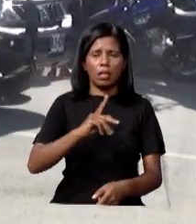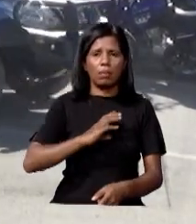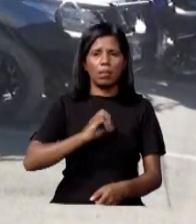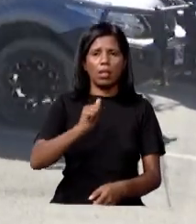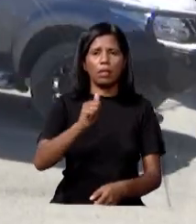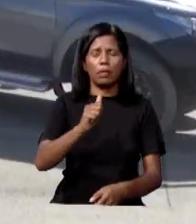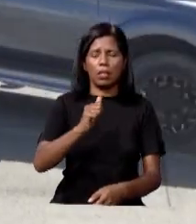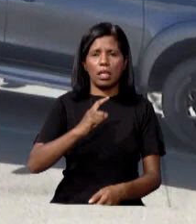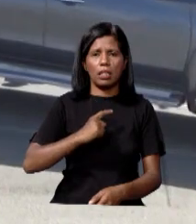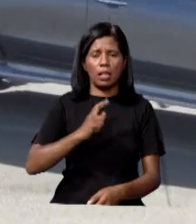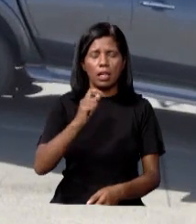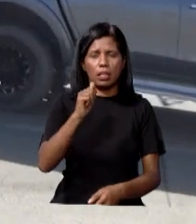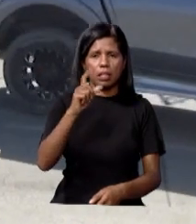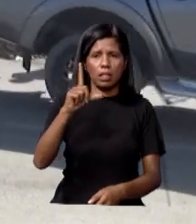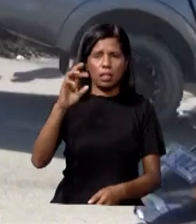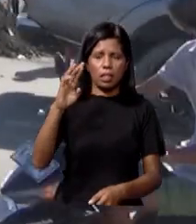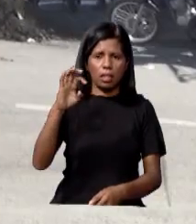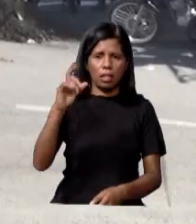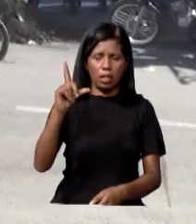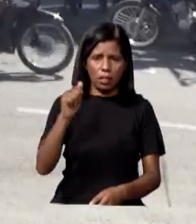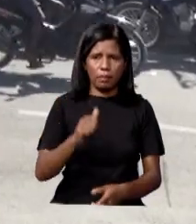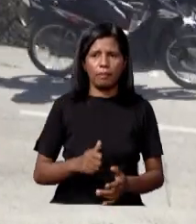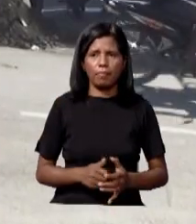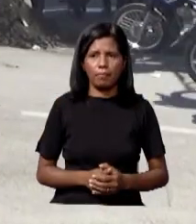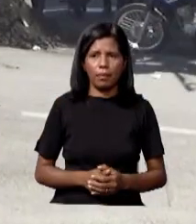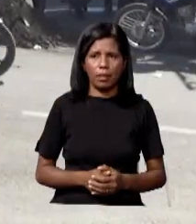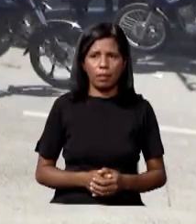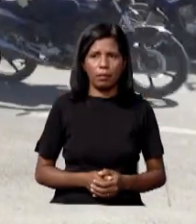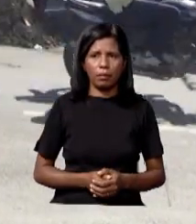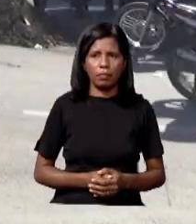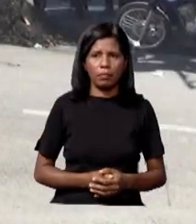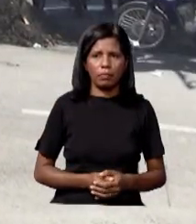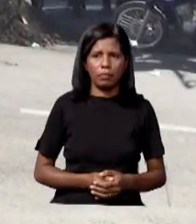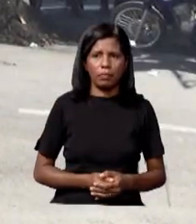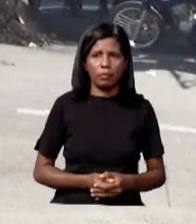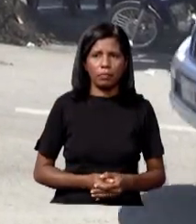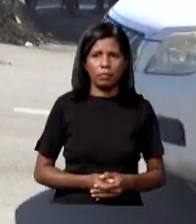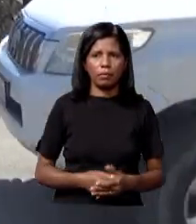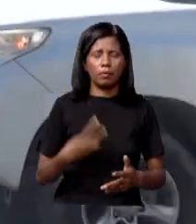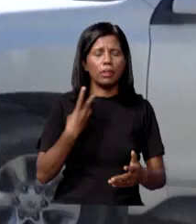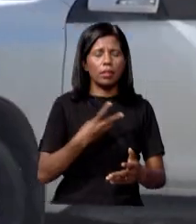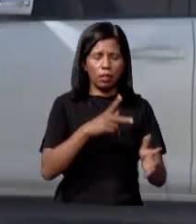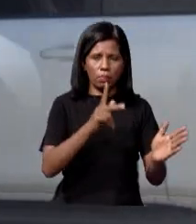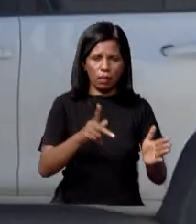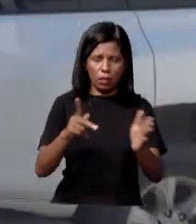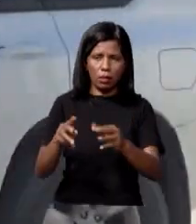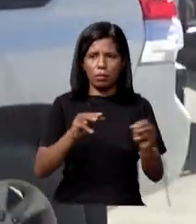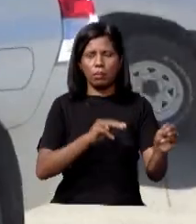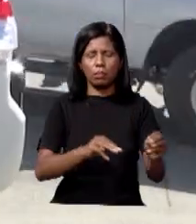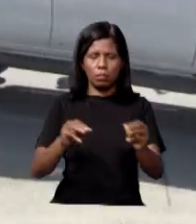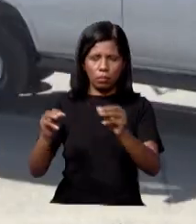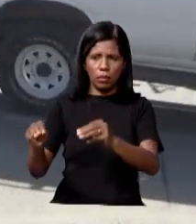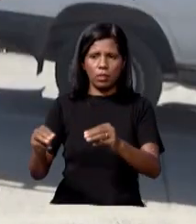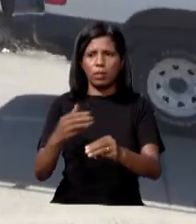Klaran, Batok Mandarin sirne. Si junta ya tuan ona, itu Ya planu para atu muda saya sila kumuda